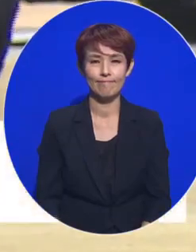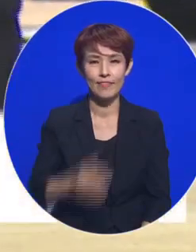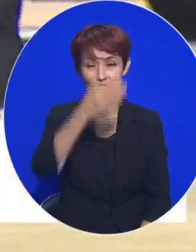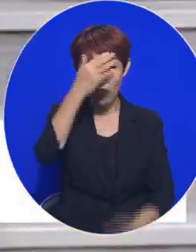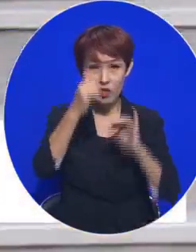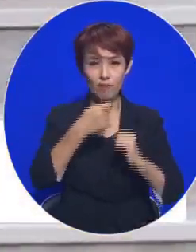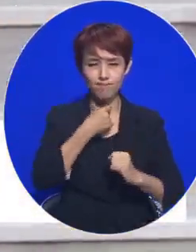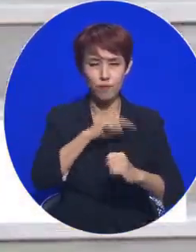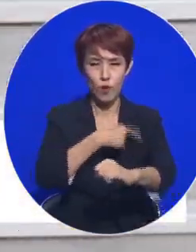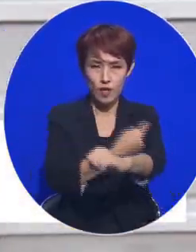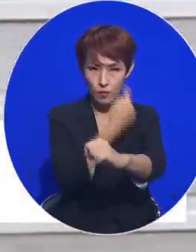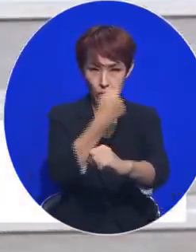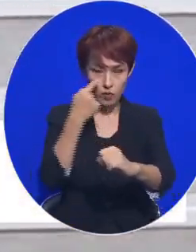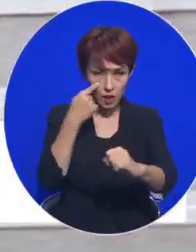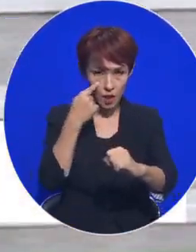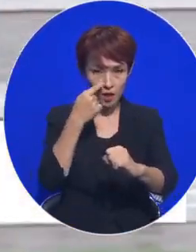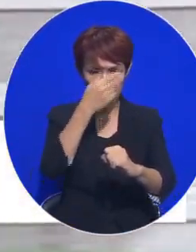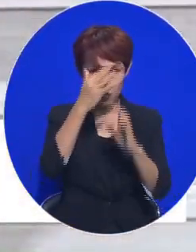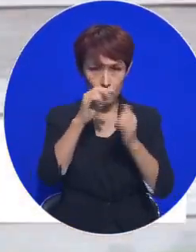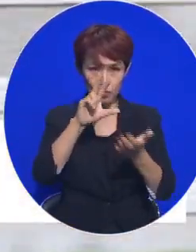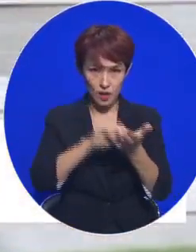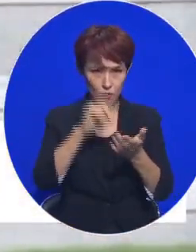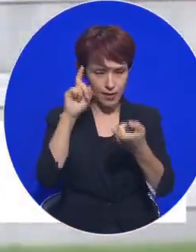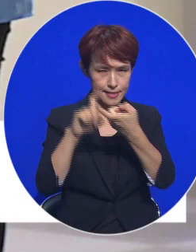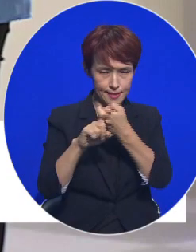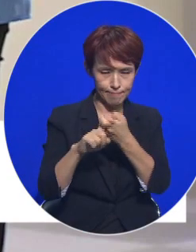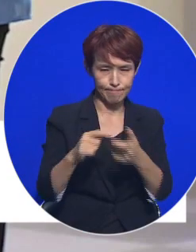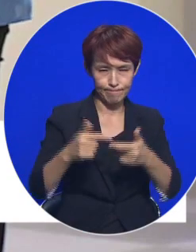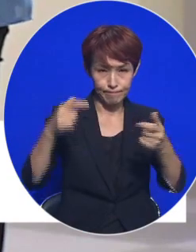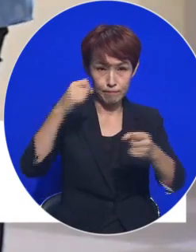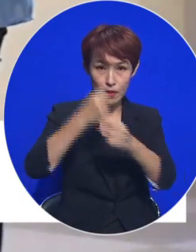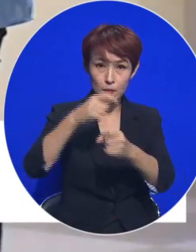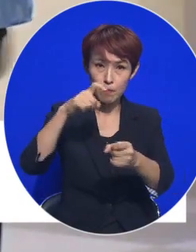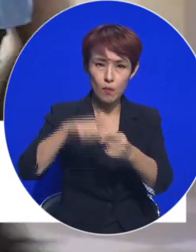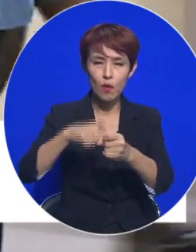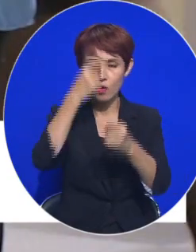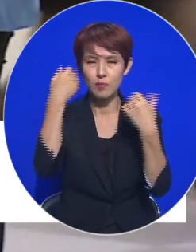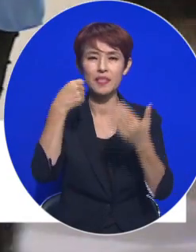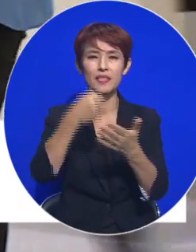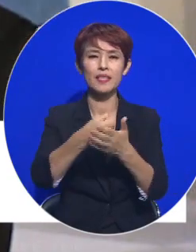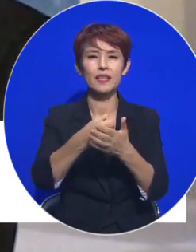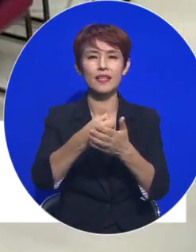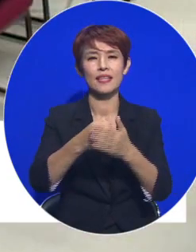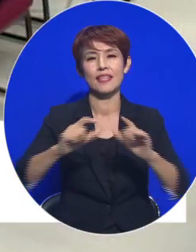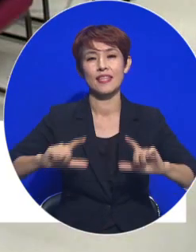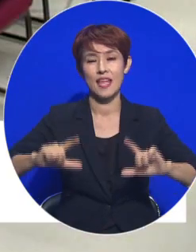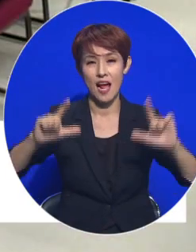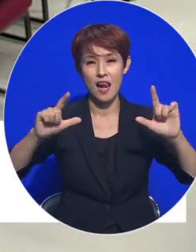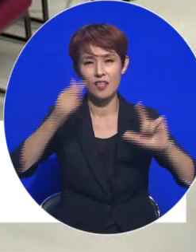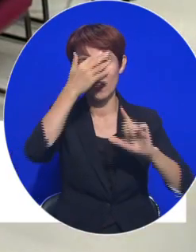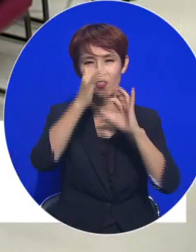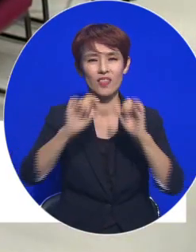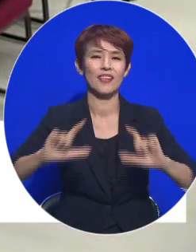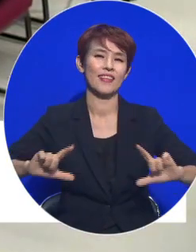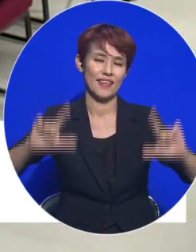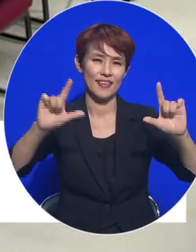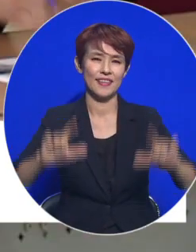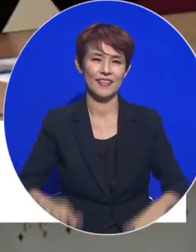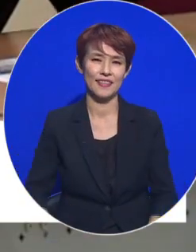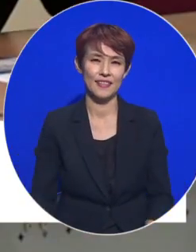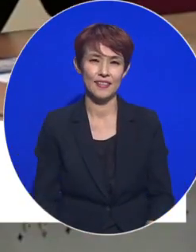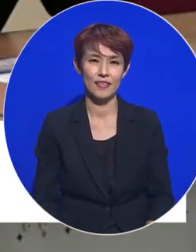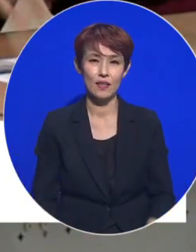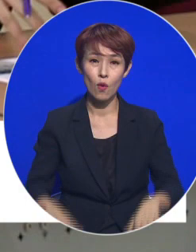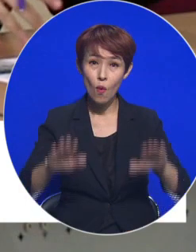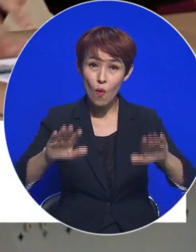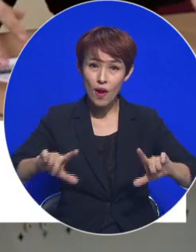청년의 권리 보장과 청년 문제에 대한 관심을 높이기 위해 정부가 제정한 법정 기념일 중 하나인 청년의 날.